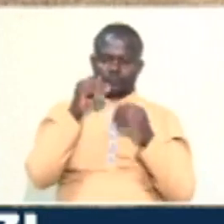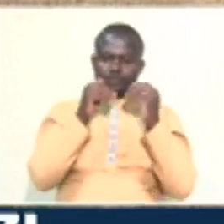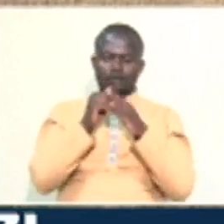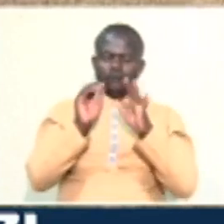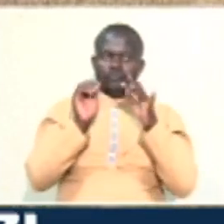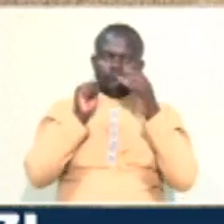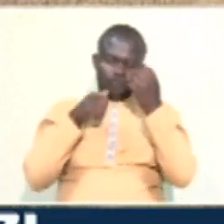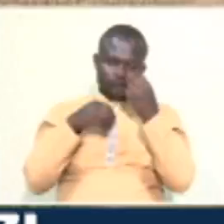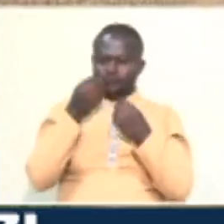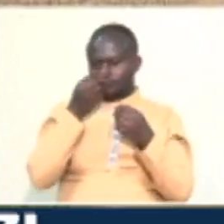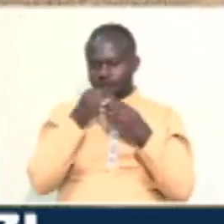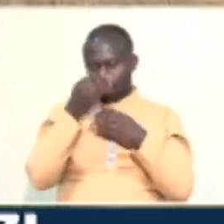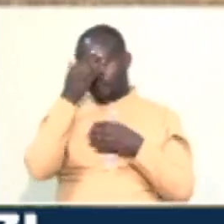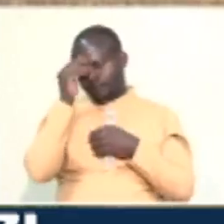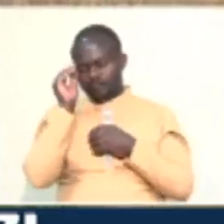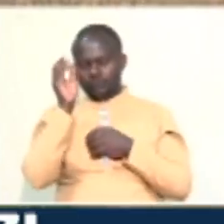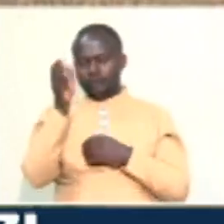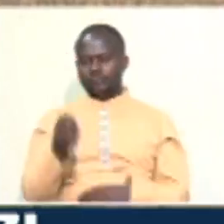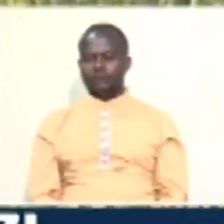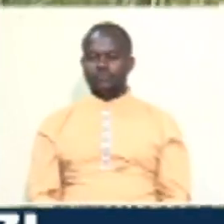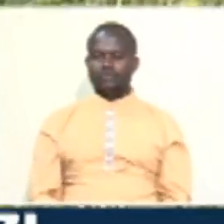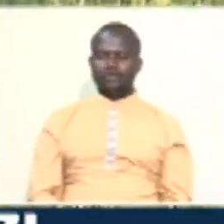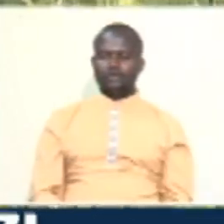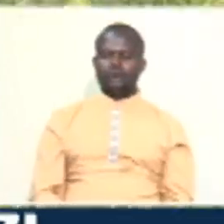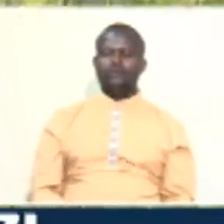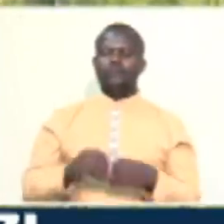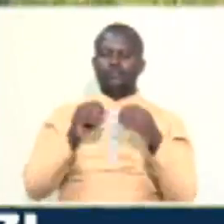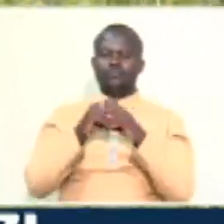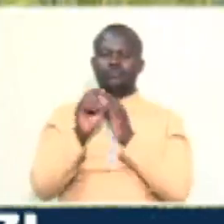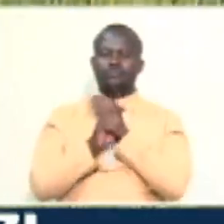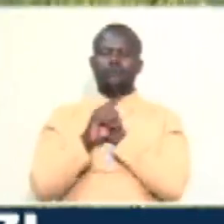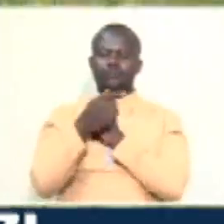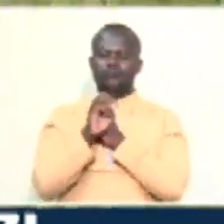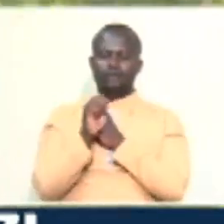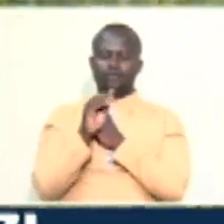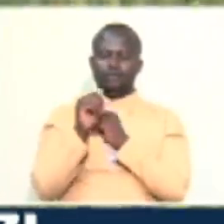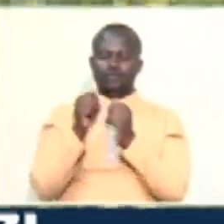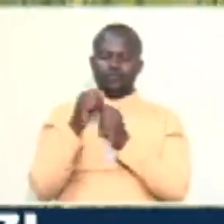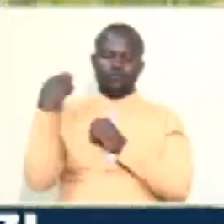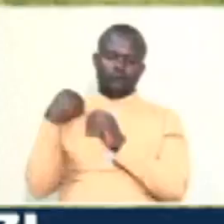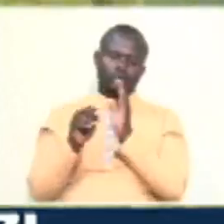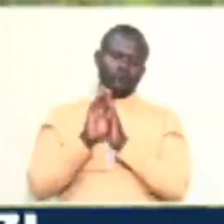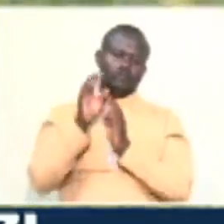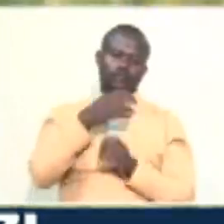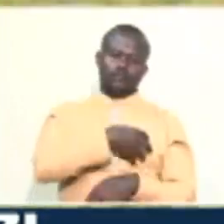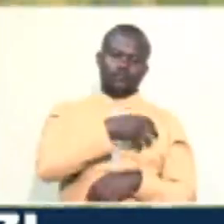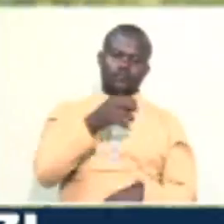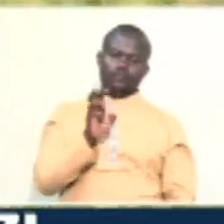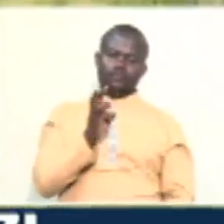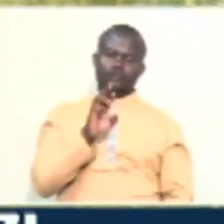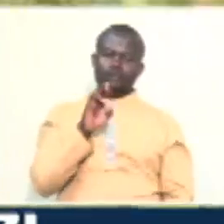ko bazarya bakibagirwa ejo hazaza. Umuyobozi w'akarere ka Gicumbi wungirije ushinzwe iterambere ry'ubukungu Uwera